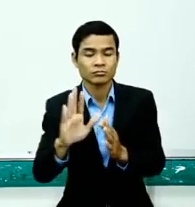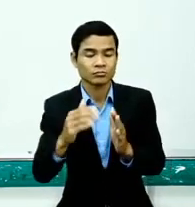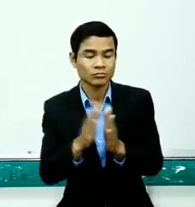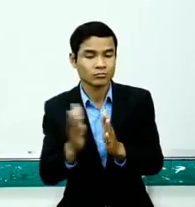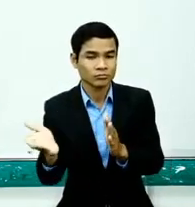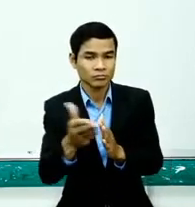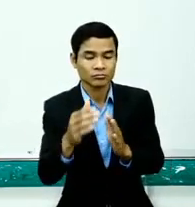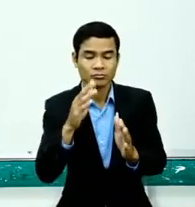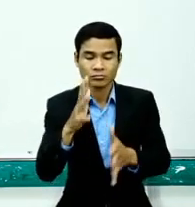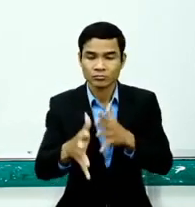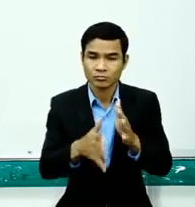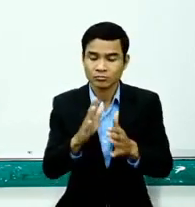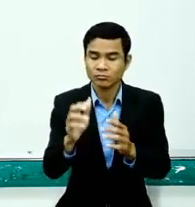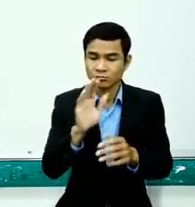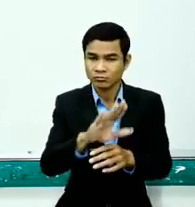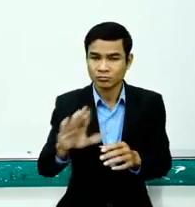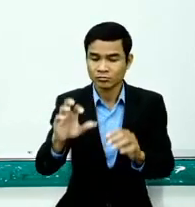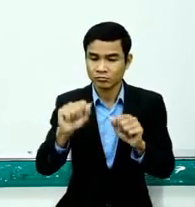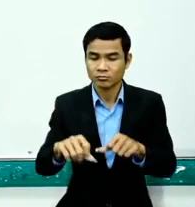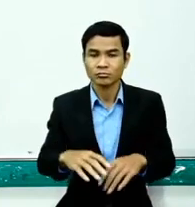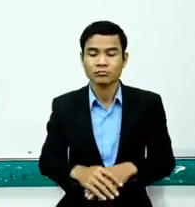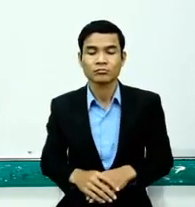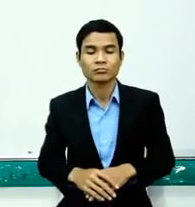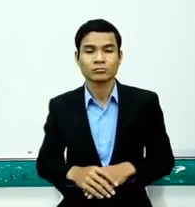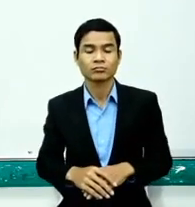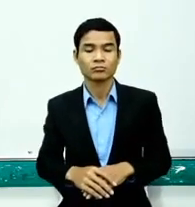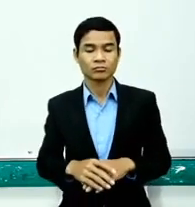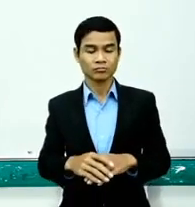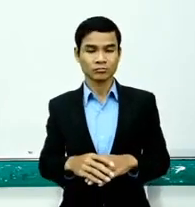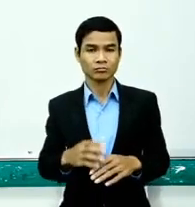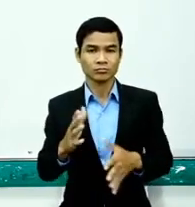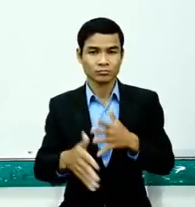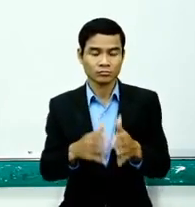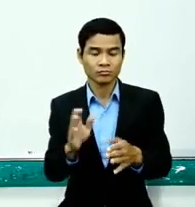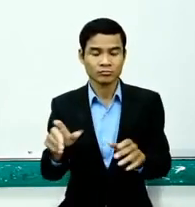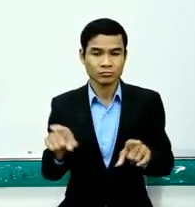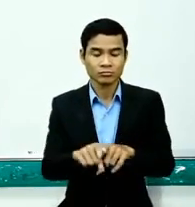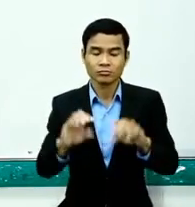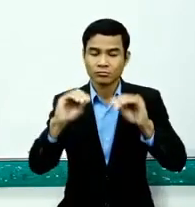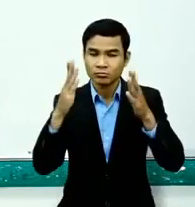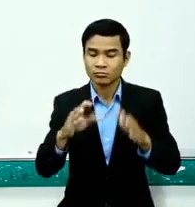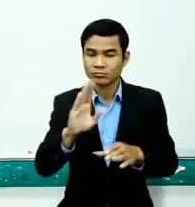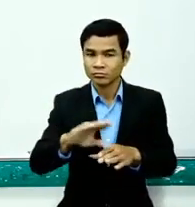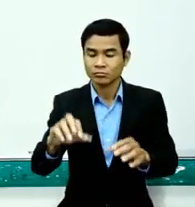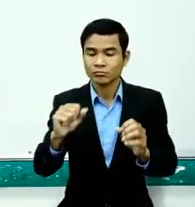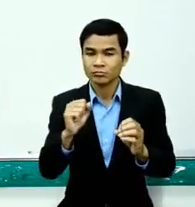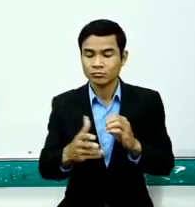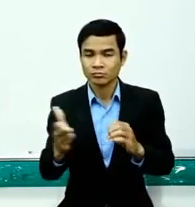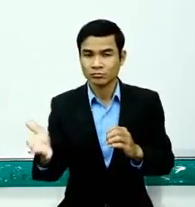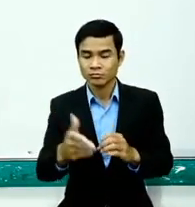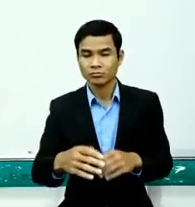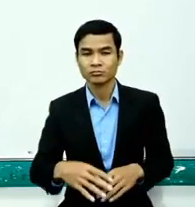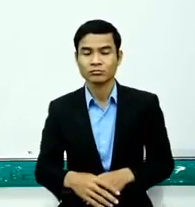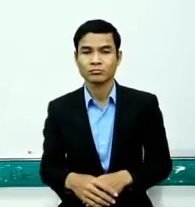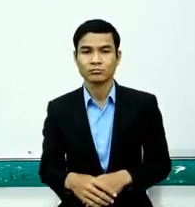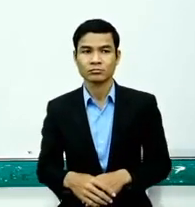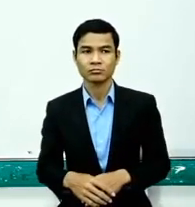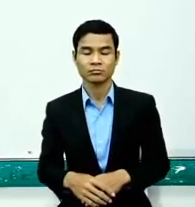កូនកូនចូលរួមធ្វើសញ្ញាដោយខ្លួនឯងចាហើយកូនថាដូចយើងថាជាមួយអ្នកគ្រូមិញណាចាប់ផ្ដើម